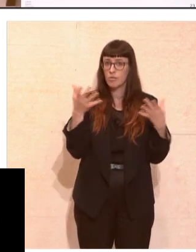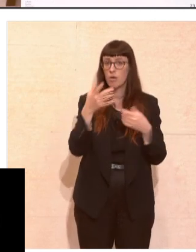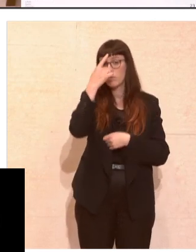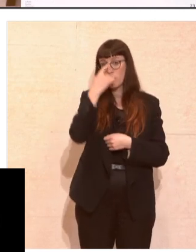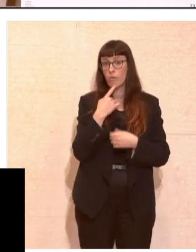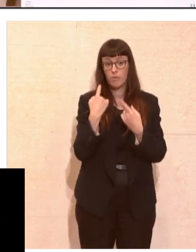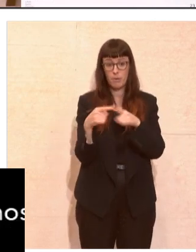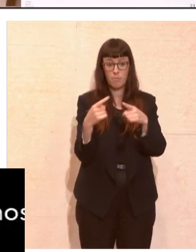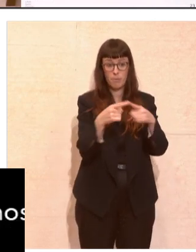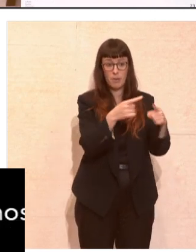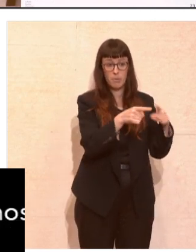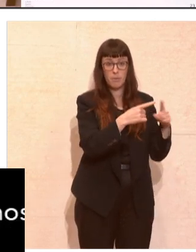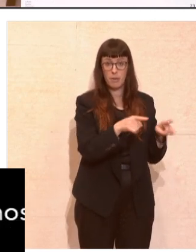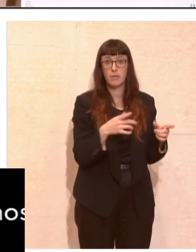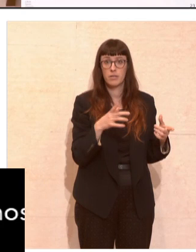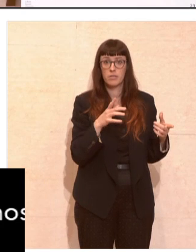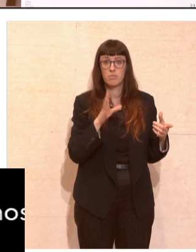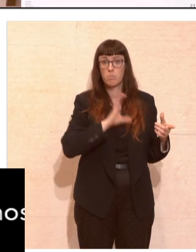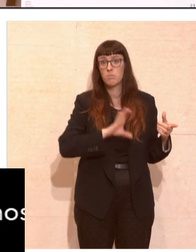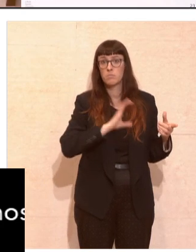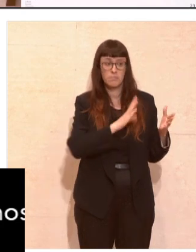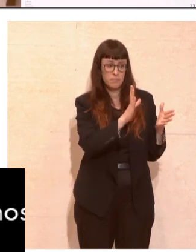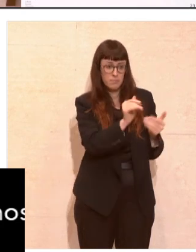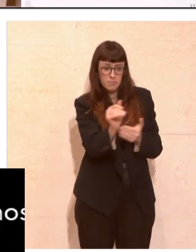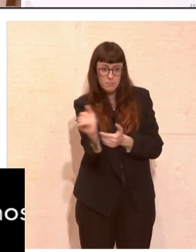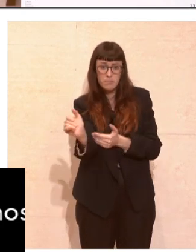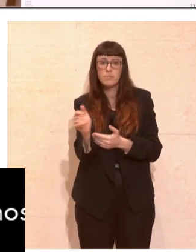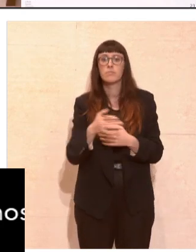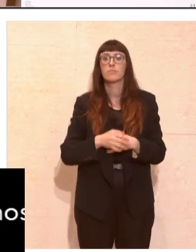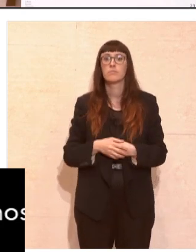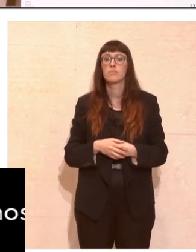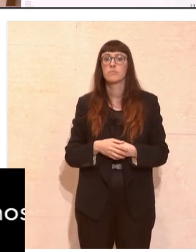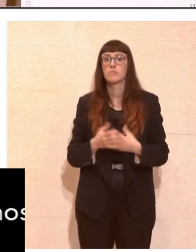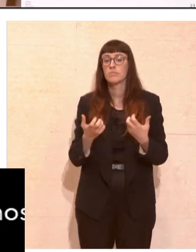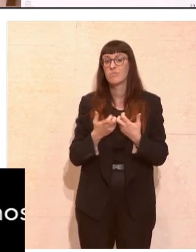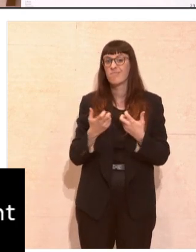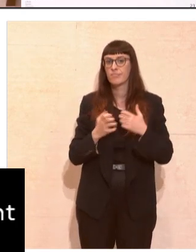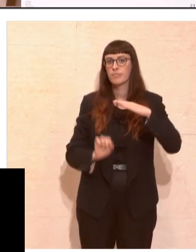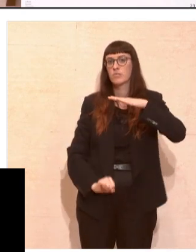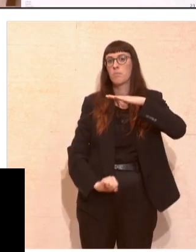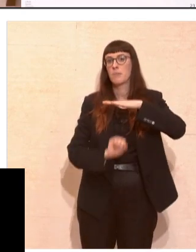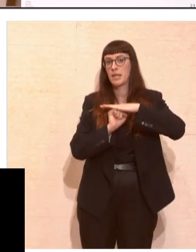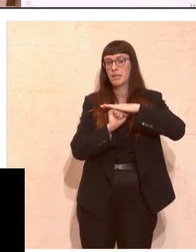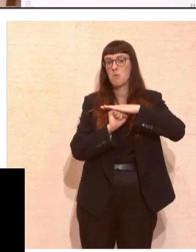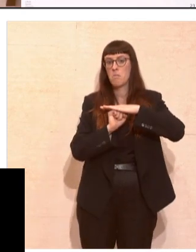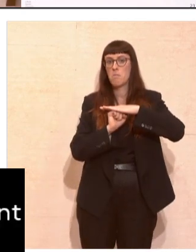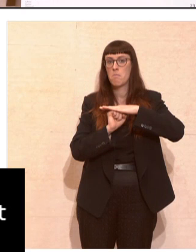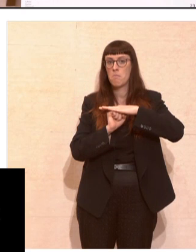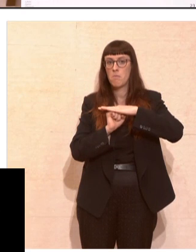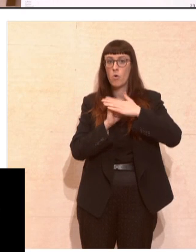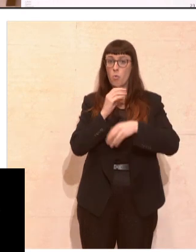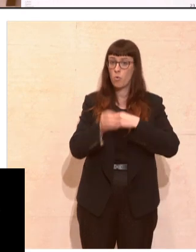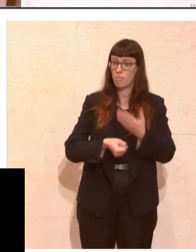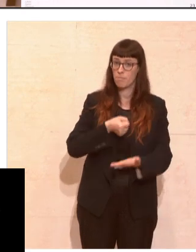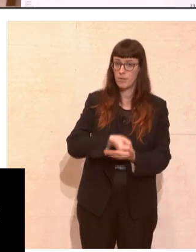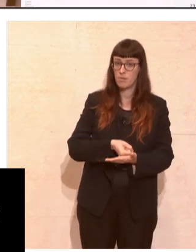de la variable longitudinale en utilisant un peu le jargon, le maximum de vraisemblance. Donc, c'est comme si on joue au